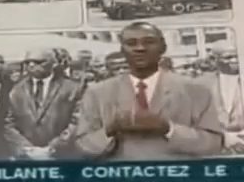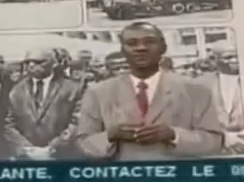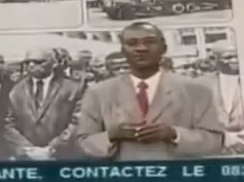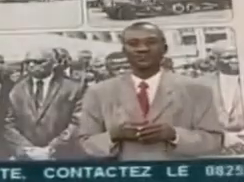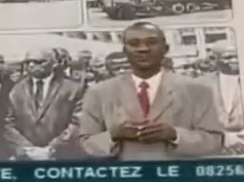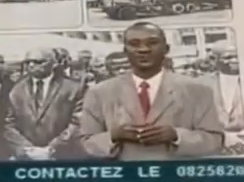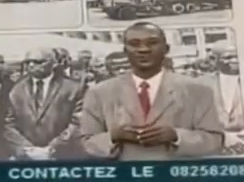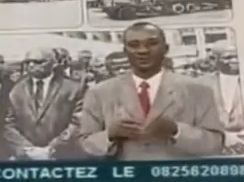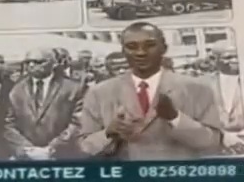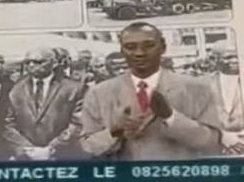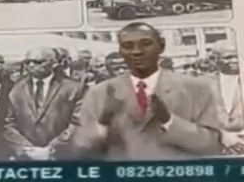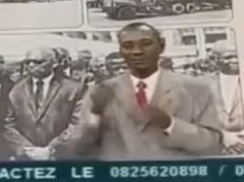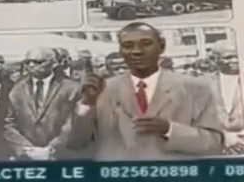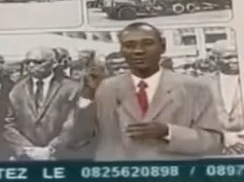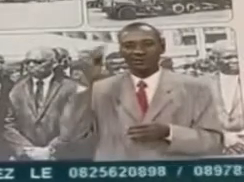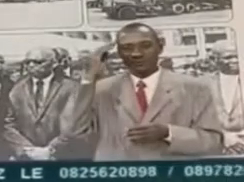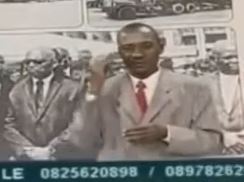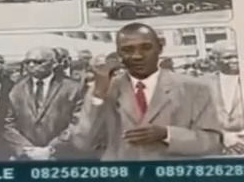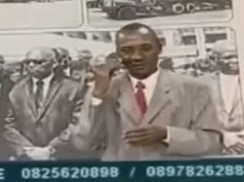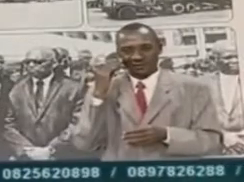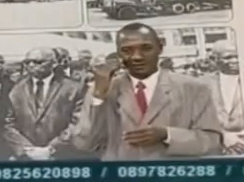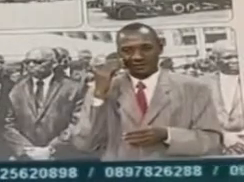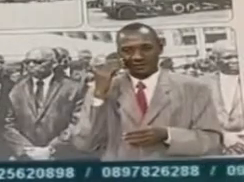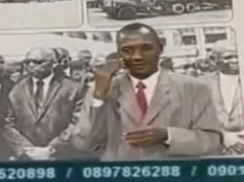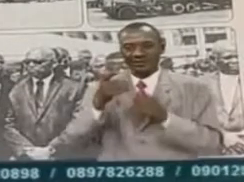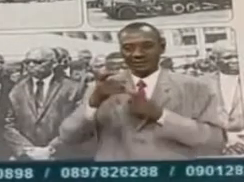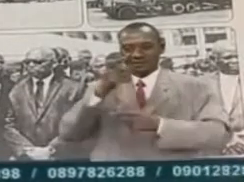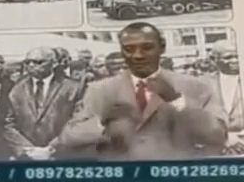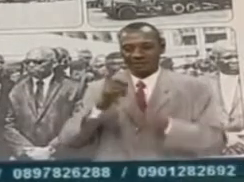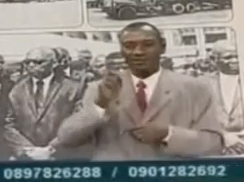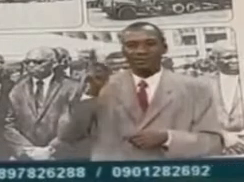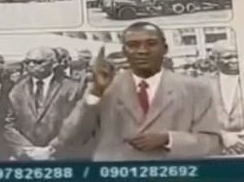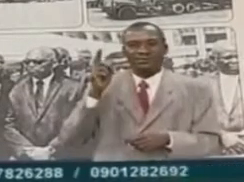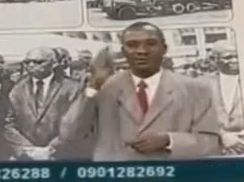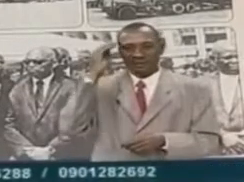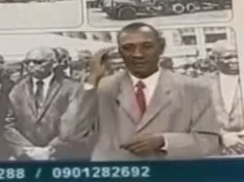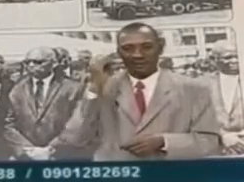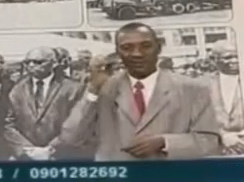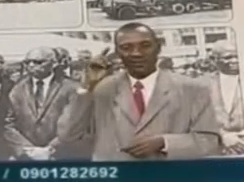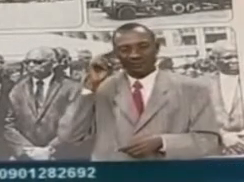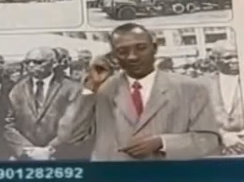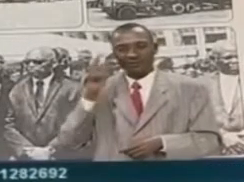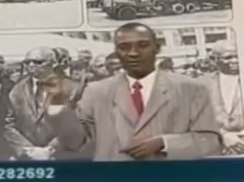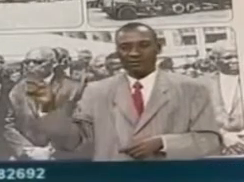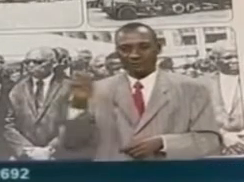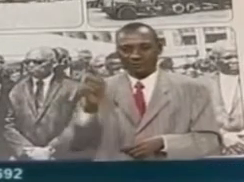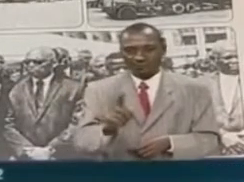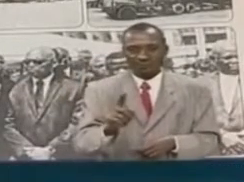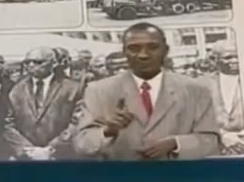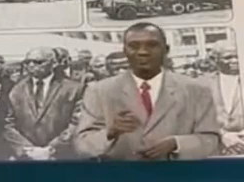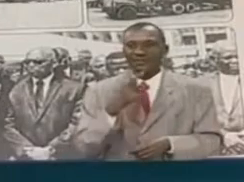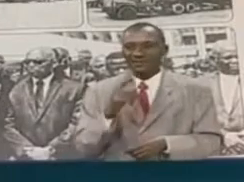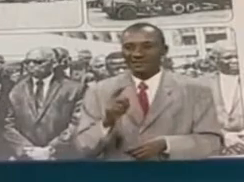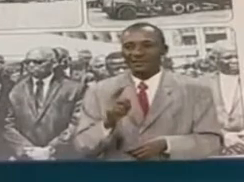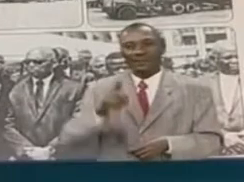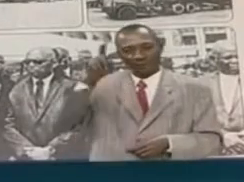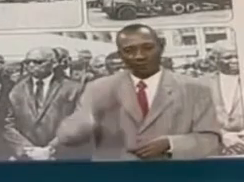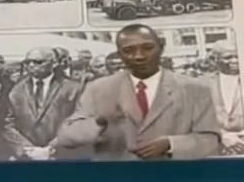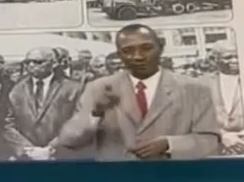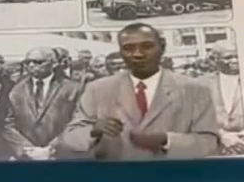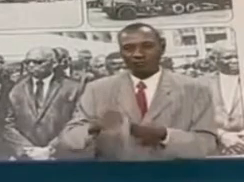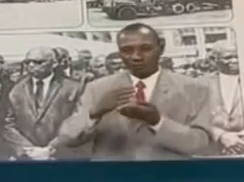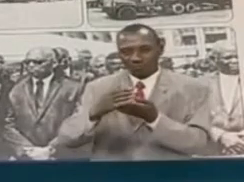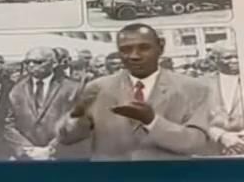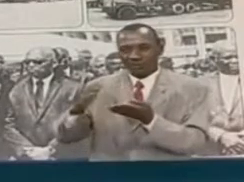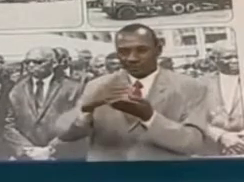Chadari, représentant du premier ministre, à cette cérémonie a insisté pour que ces biens soient distribués à bon escient avant de